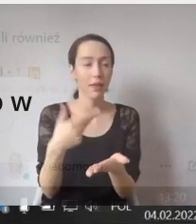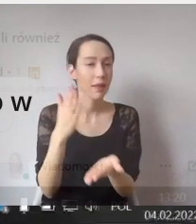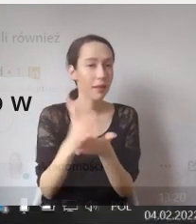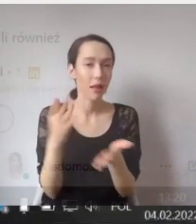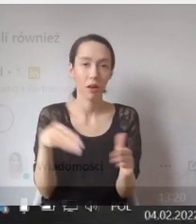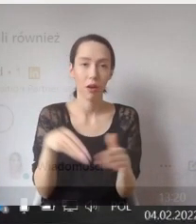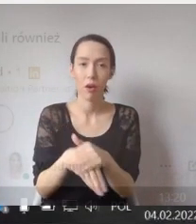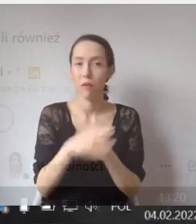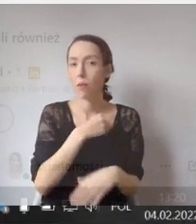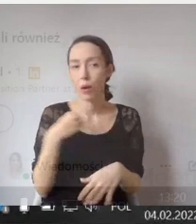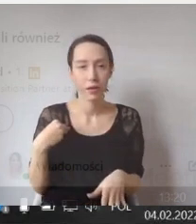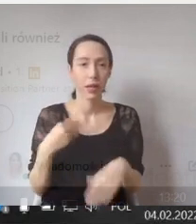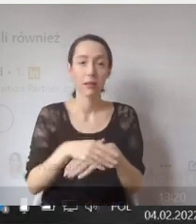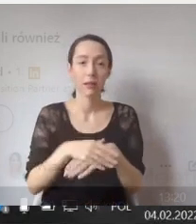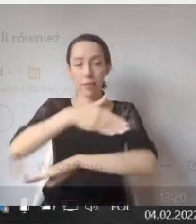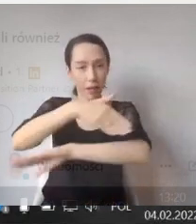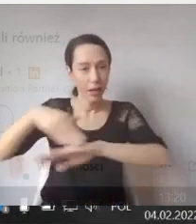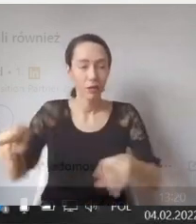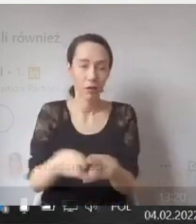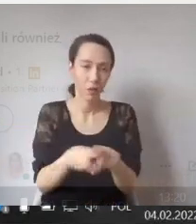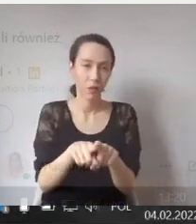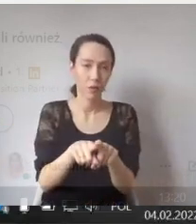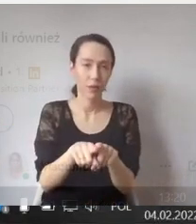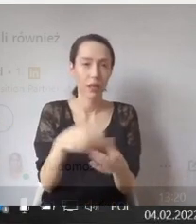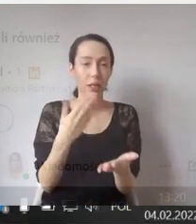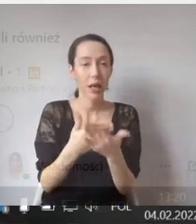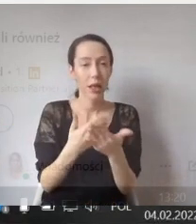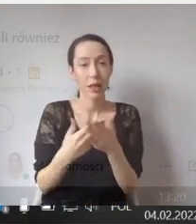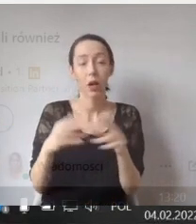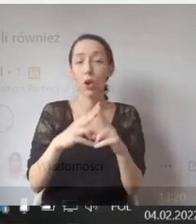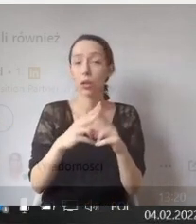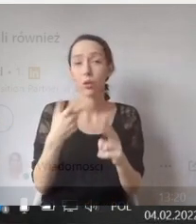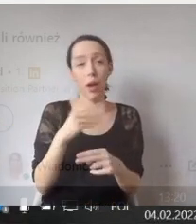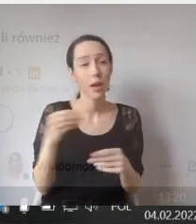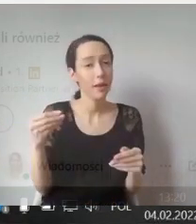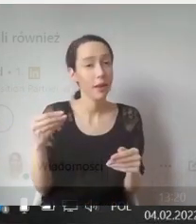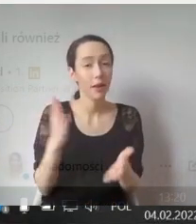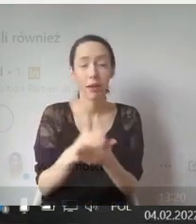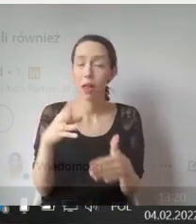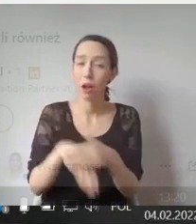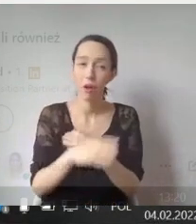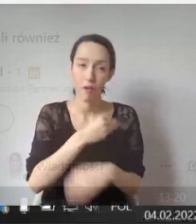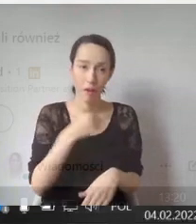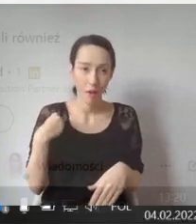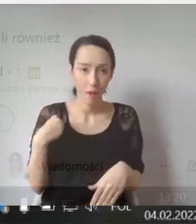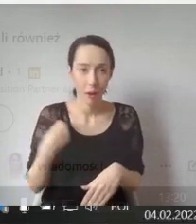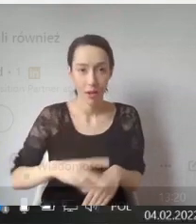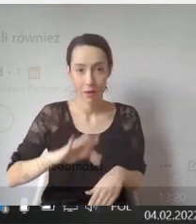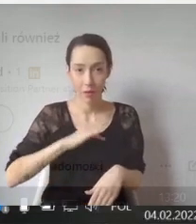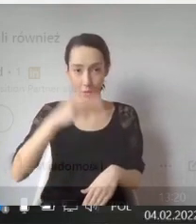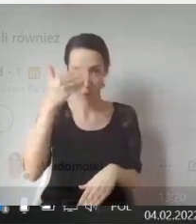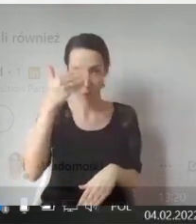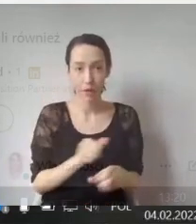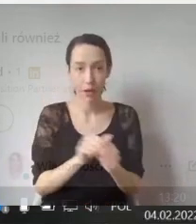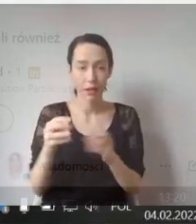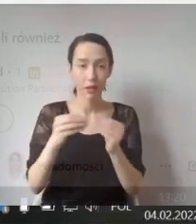granicą. I kontaktuję się nie tylko z osobami z Polski, ale też z zagranicy. W związku z tym mój profil jest zrobiony w języku